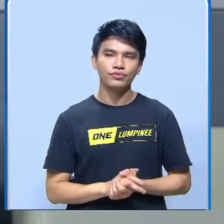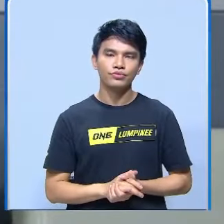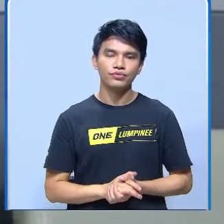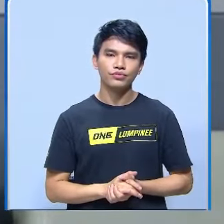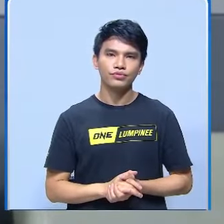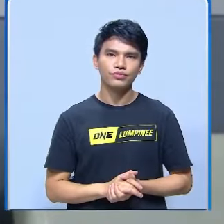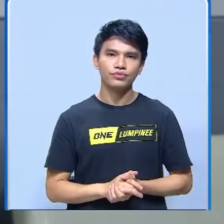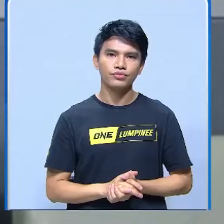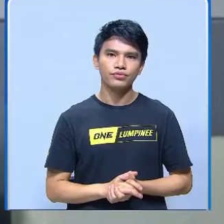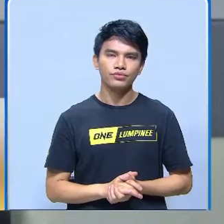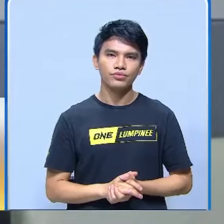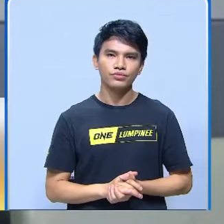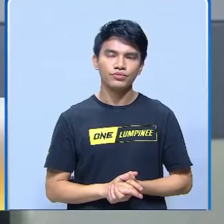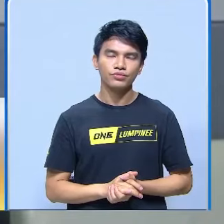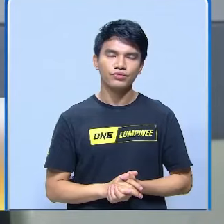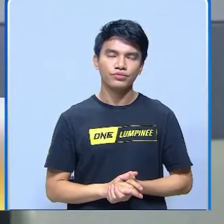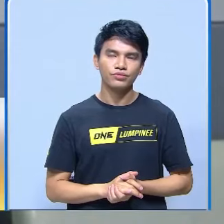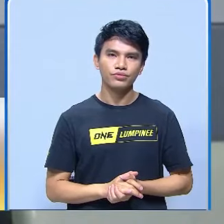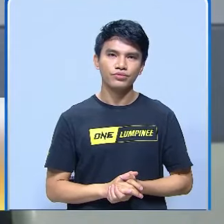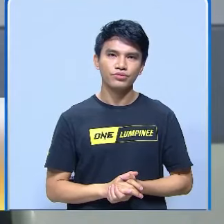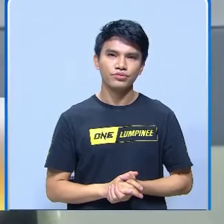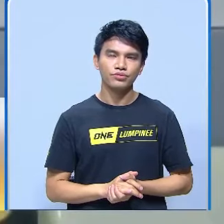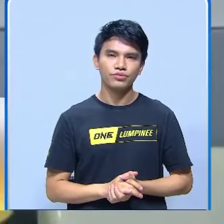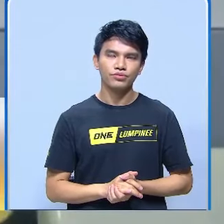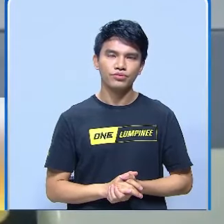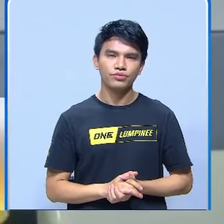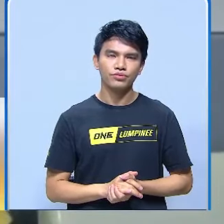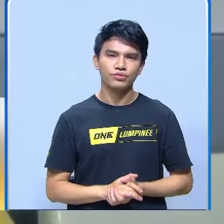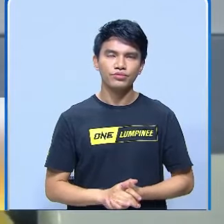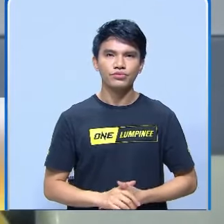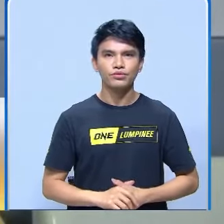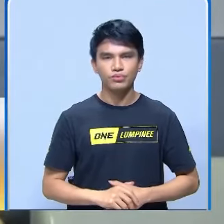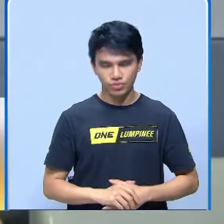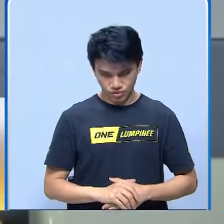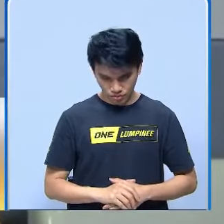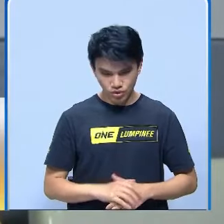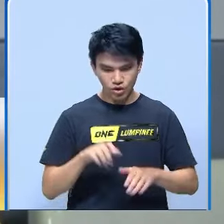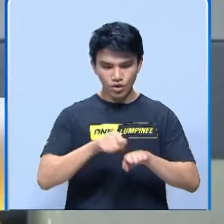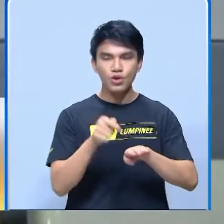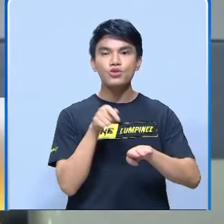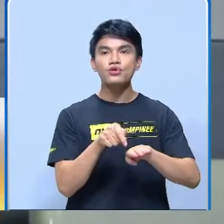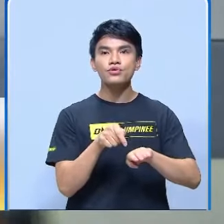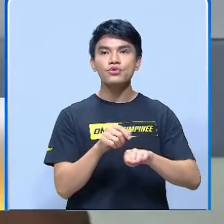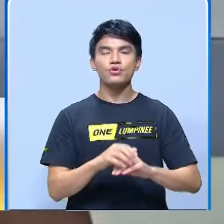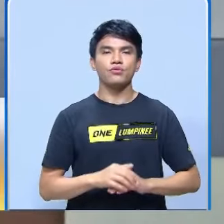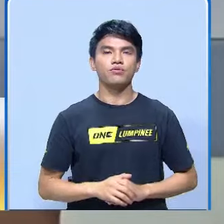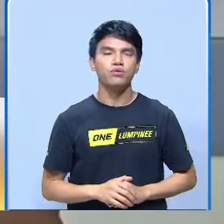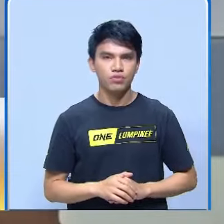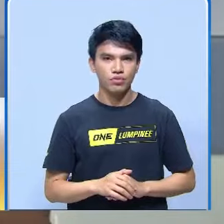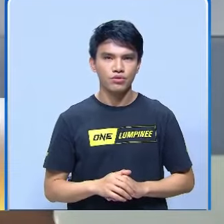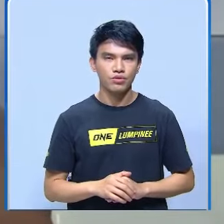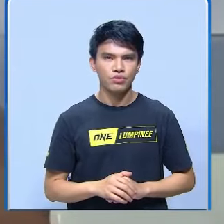แล้วผมก็บอกลุงอย่ารอแป๊บนึงลุงไปเอาตังค์ให้พี่โดยเขาก็จอดสตาร์ทติดเครื่องไว้ไงแล้วสองคนนั้นก็ไ